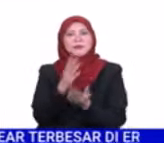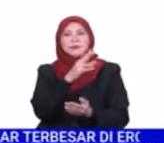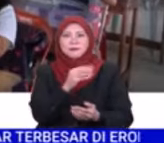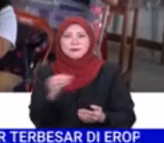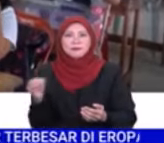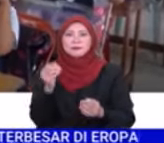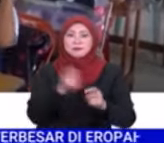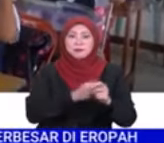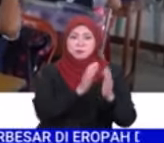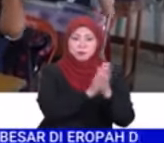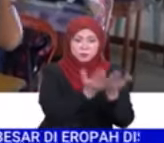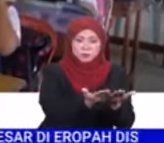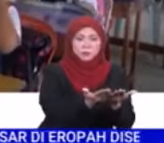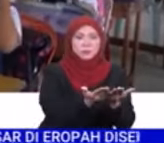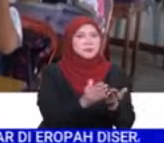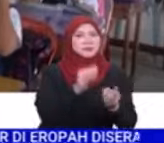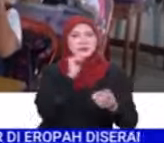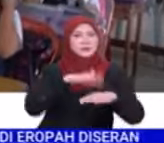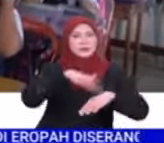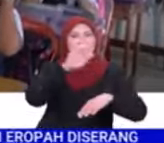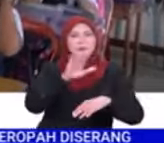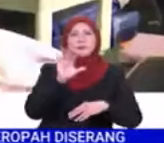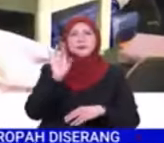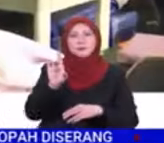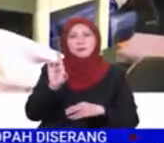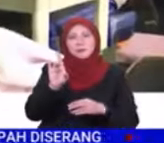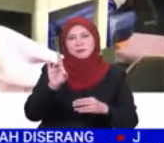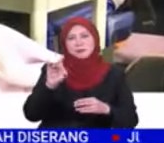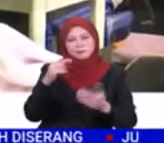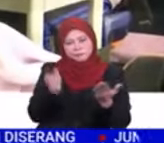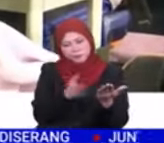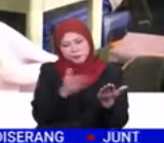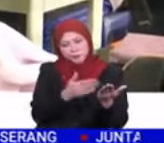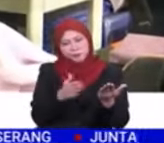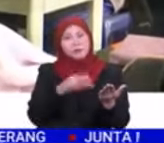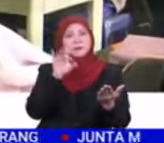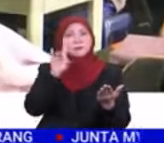dan setiap buku tidak lebih 80 muka surat.